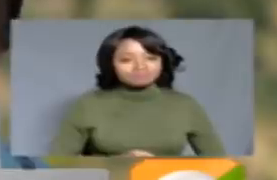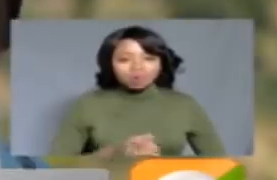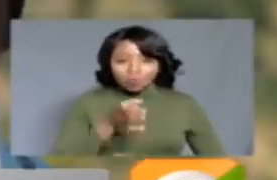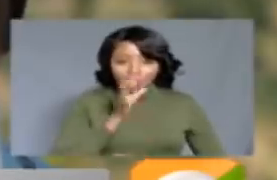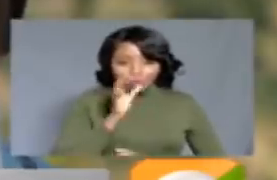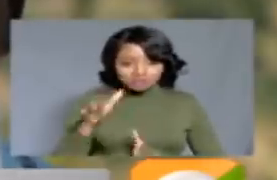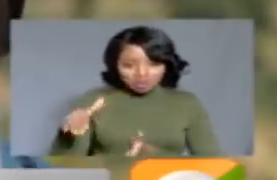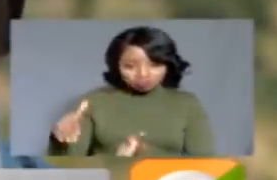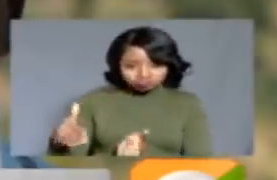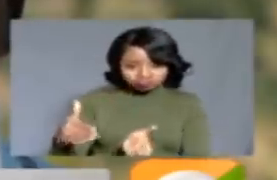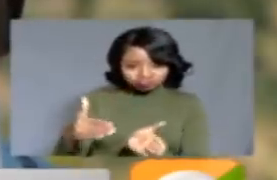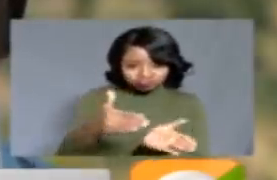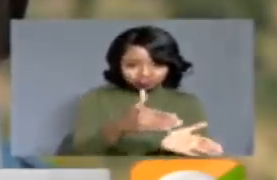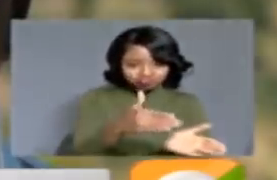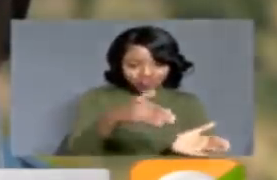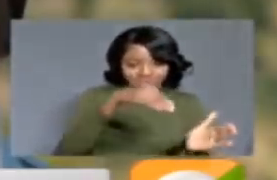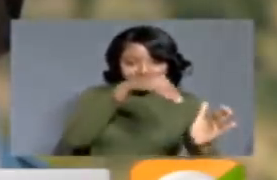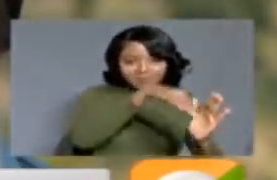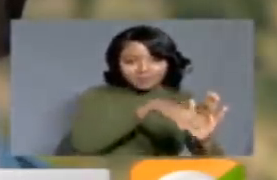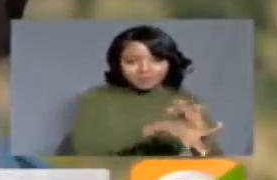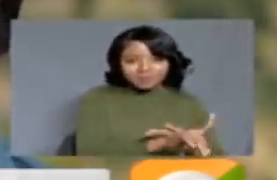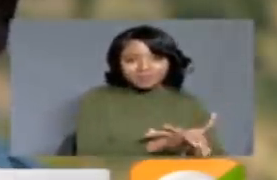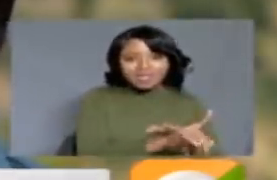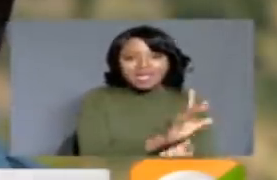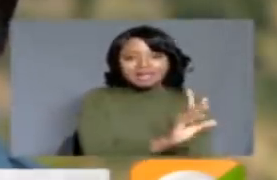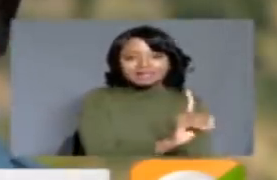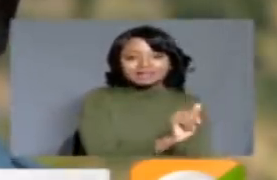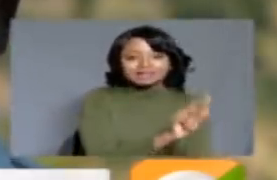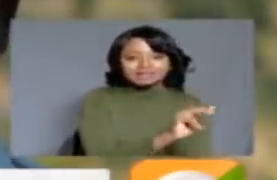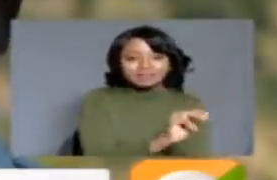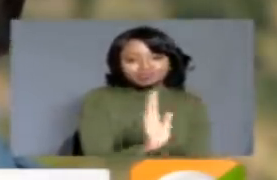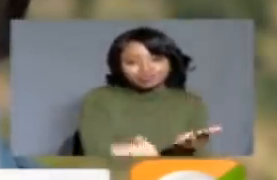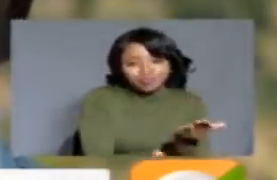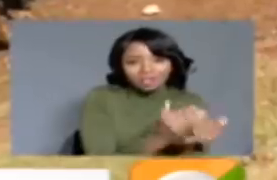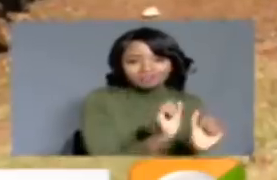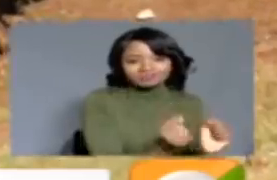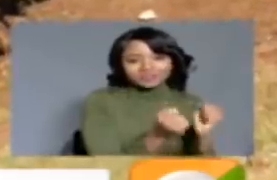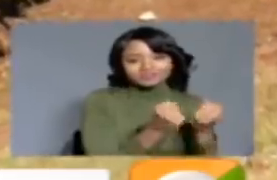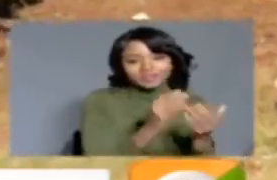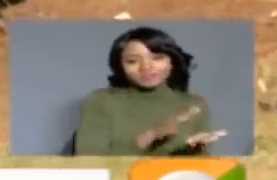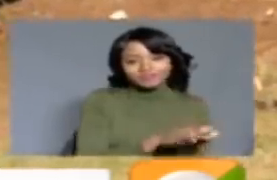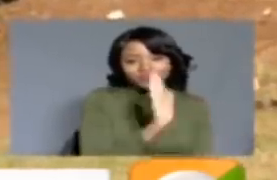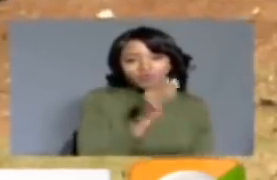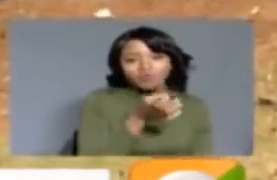kuifunga ili maji ikae kwa dam ndio ifanye kazi hiyo yote ambayo wameipendekeza.